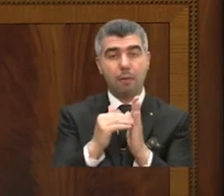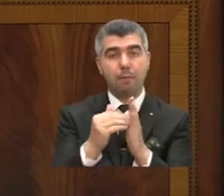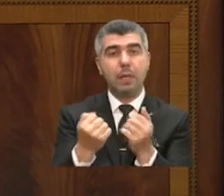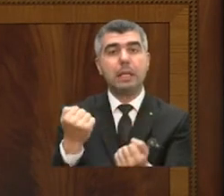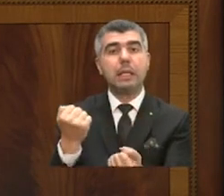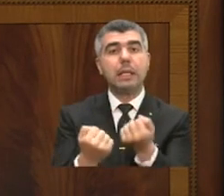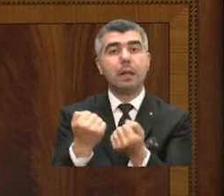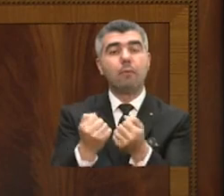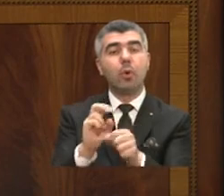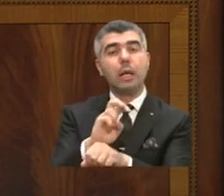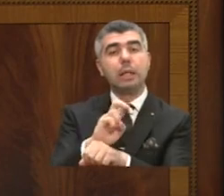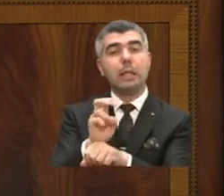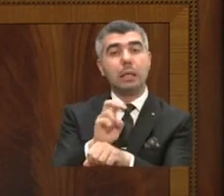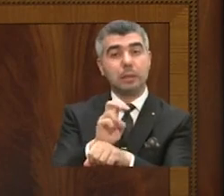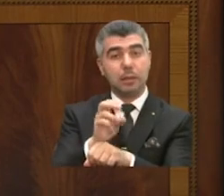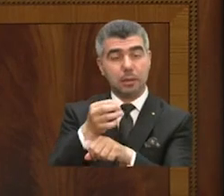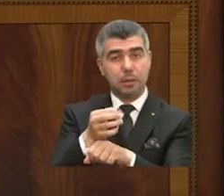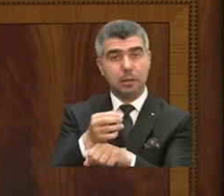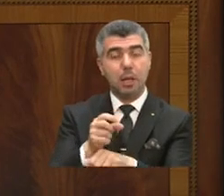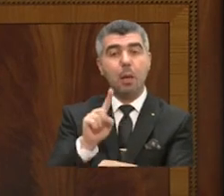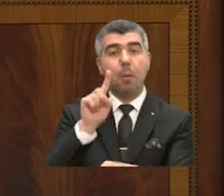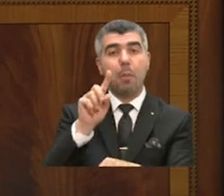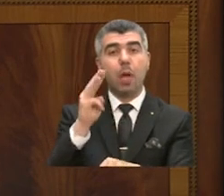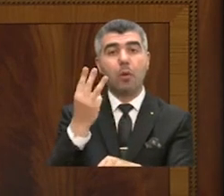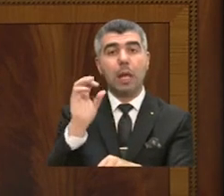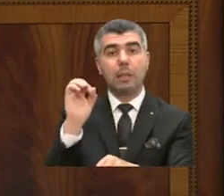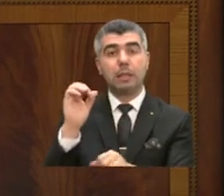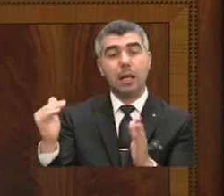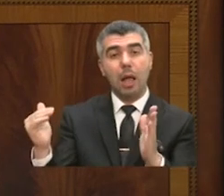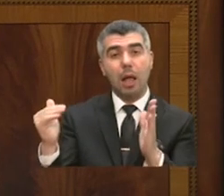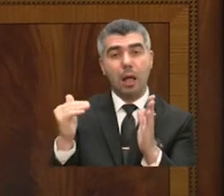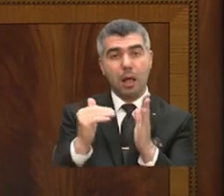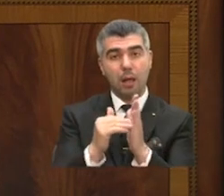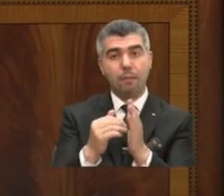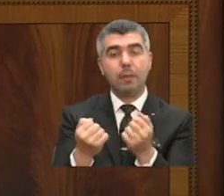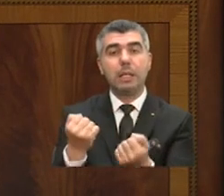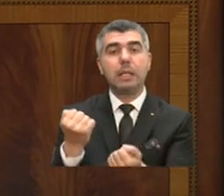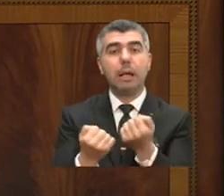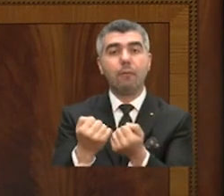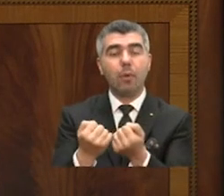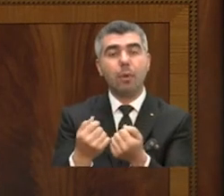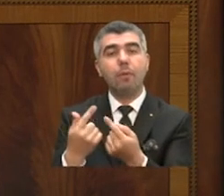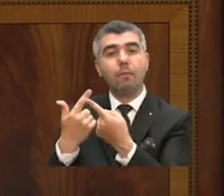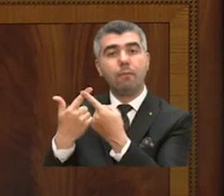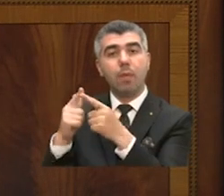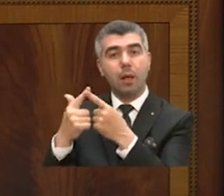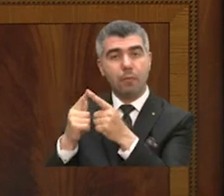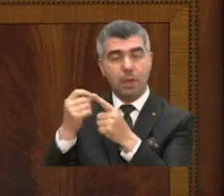الأجرة، 230,000 من السائقين المهنيين، إضافة